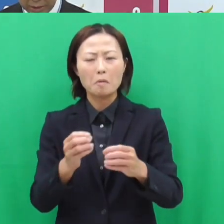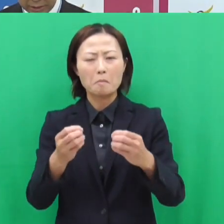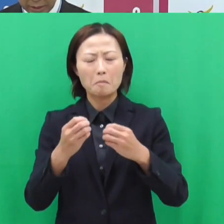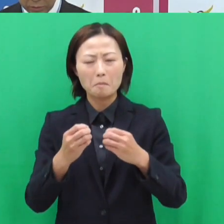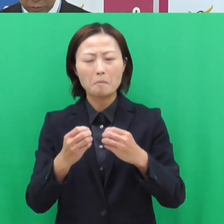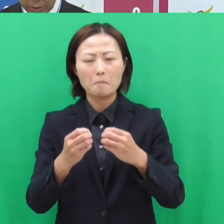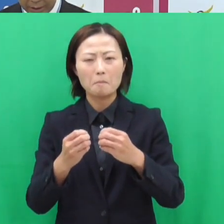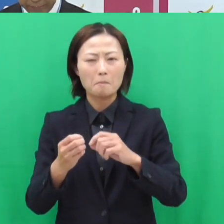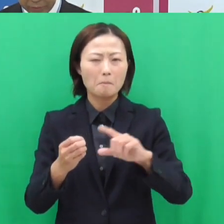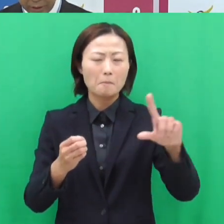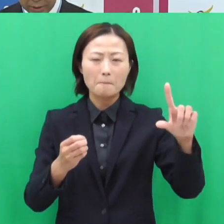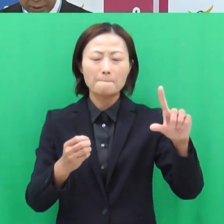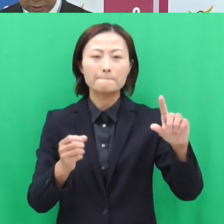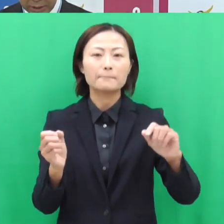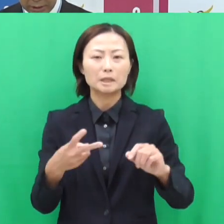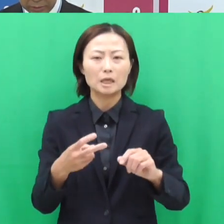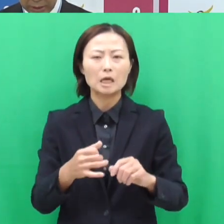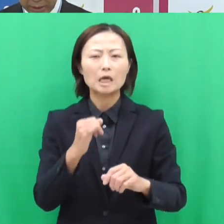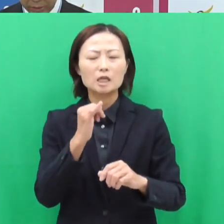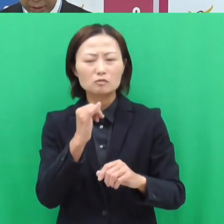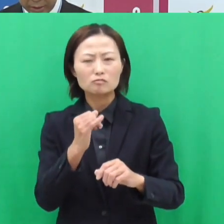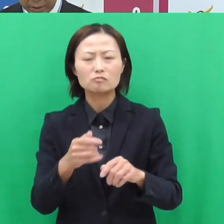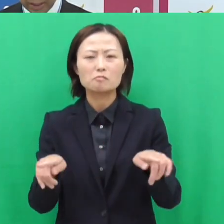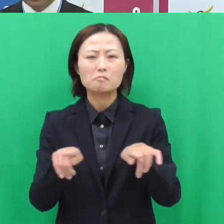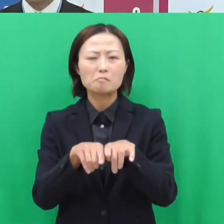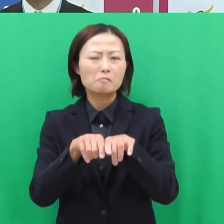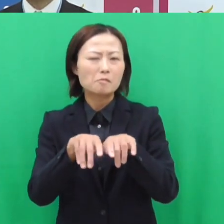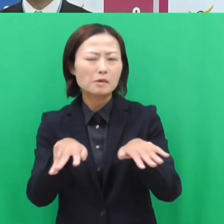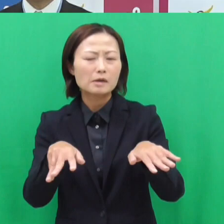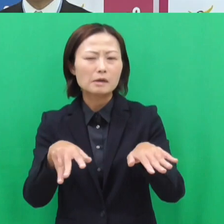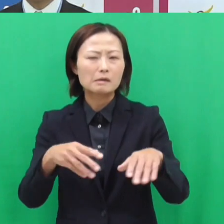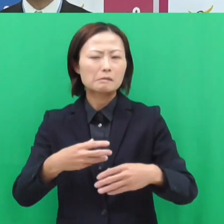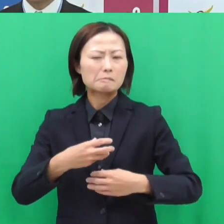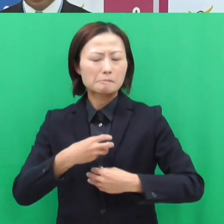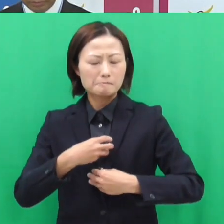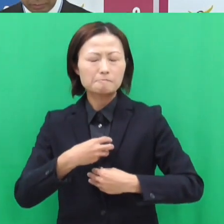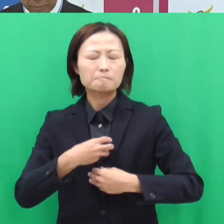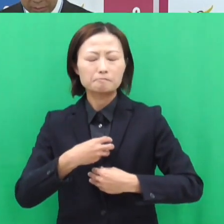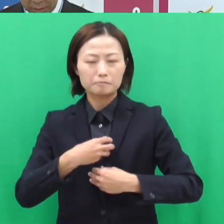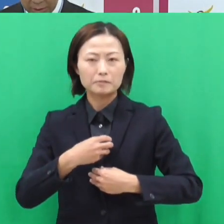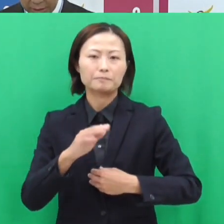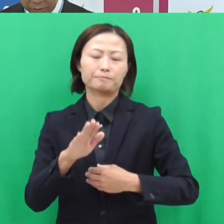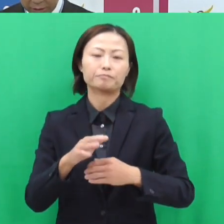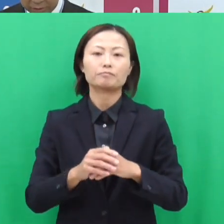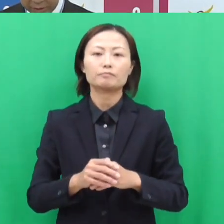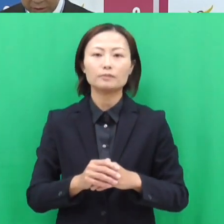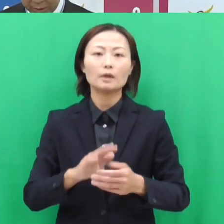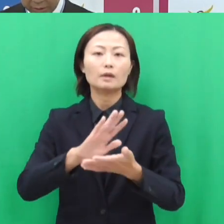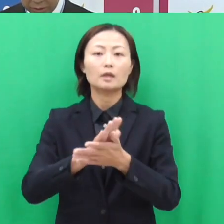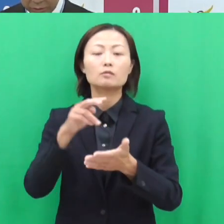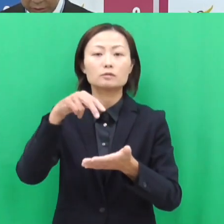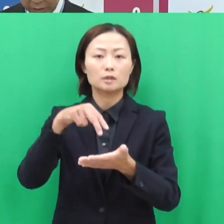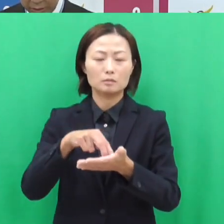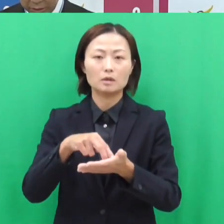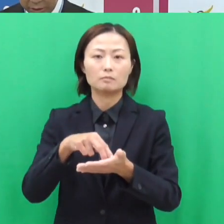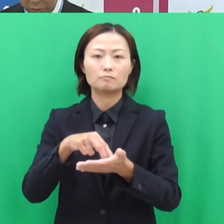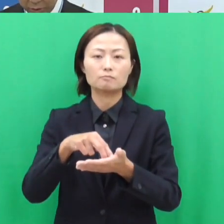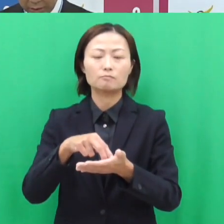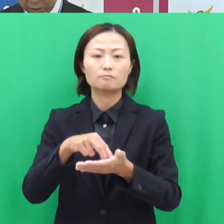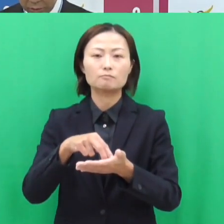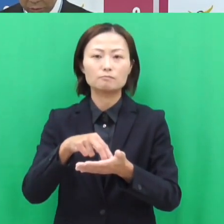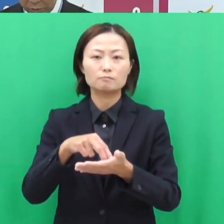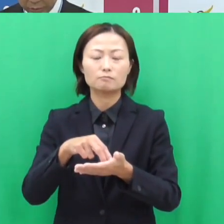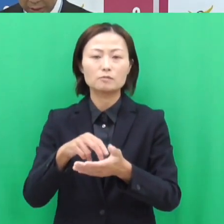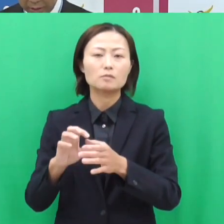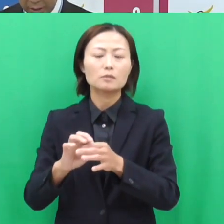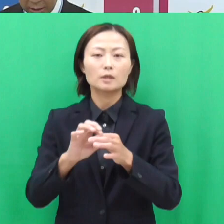可能性も懸念されることから感染拡大への警戒が必要となっております県といたしましては引き続き